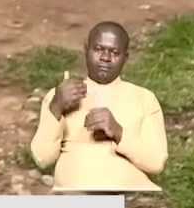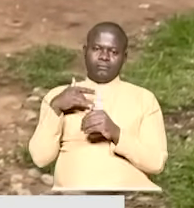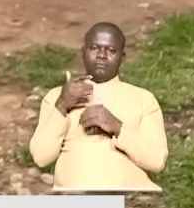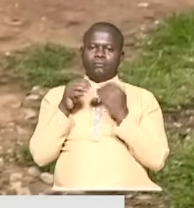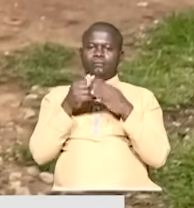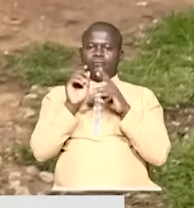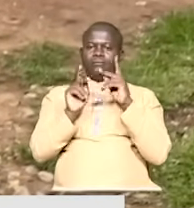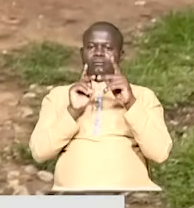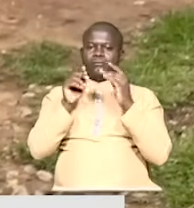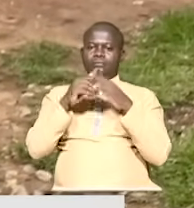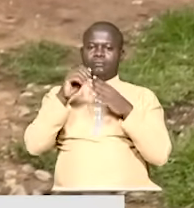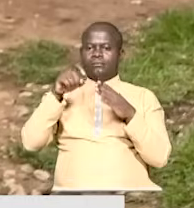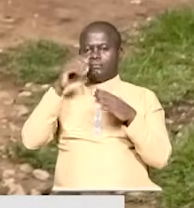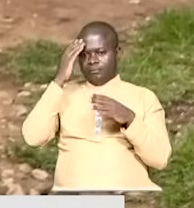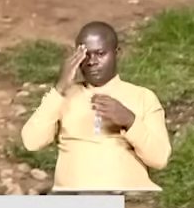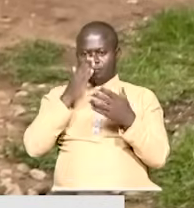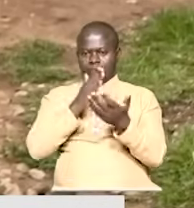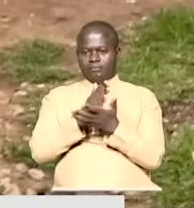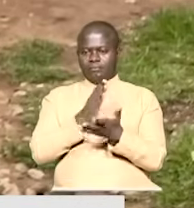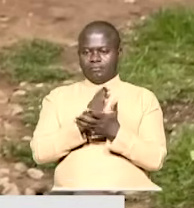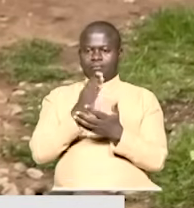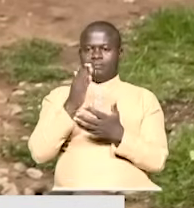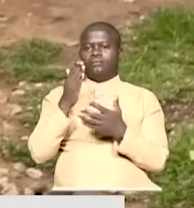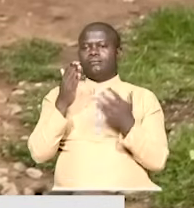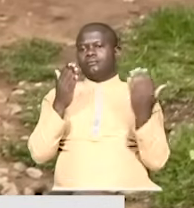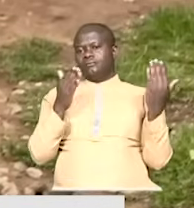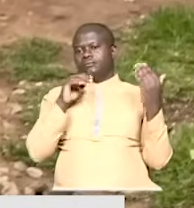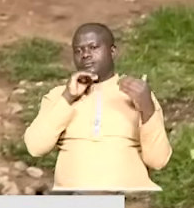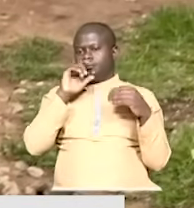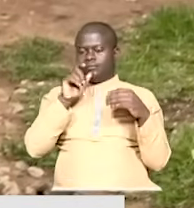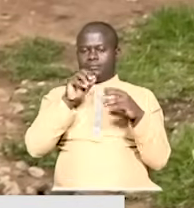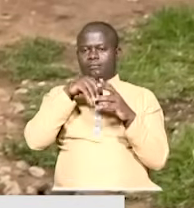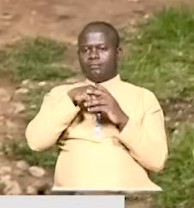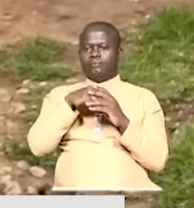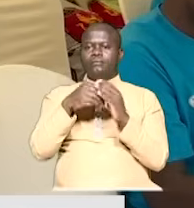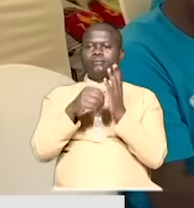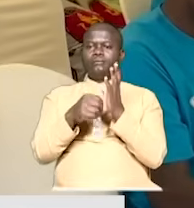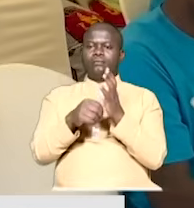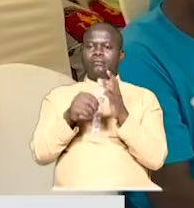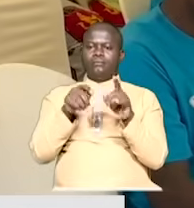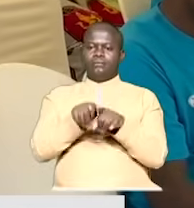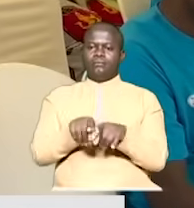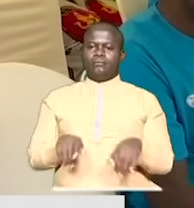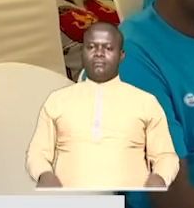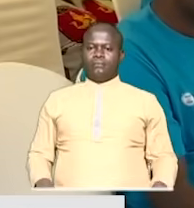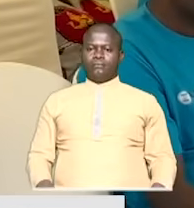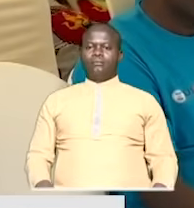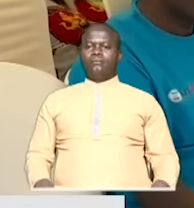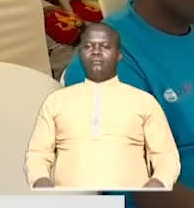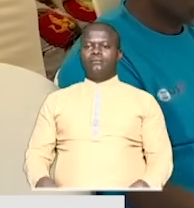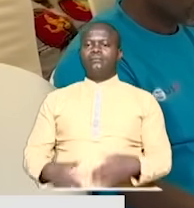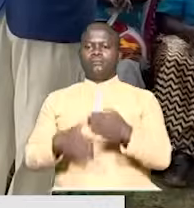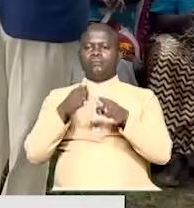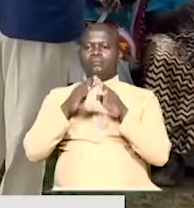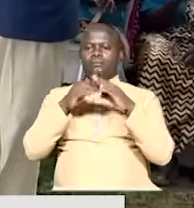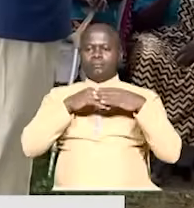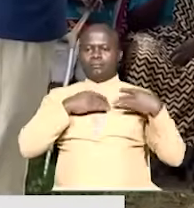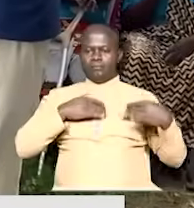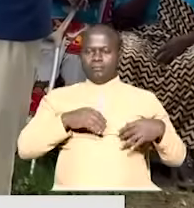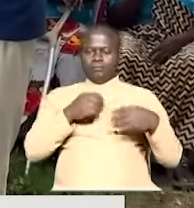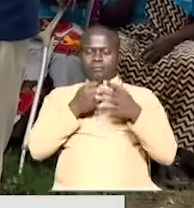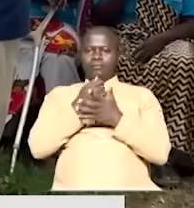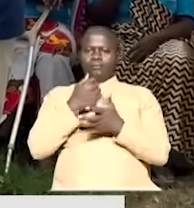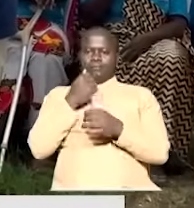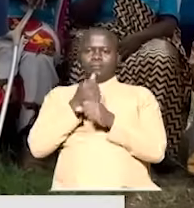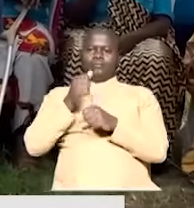n'abantu bakwiye kumenya ukuri yuko badakwiye gushyira abantu mu gatebo kamwe. Uru rugendo rw'isa na mitima kandi rwatumye abahemutse